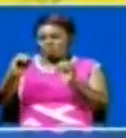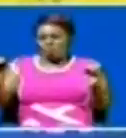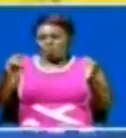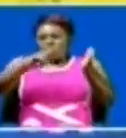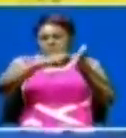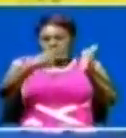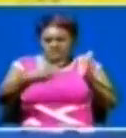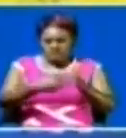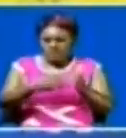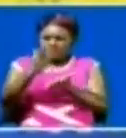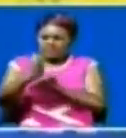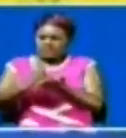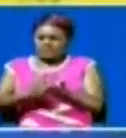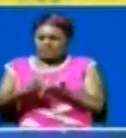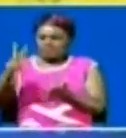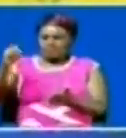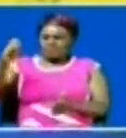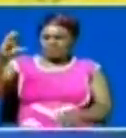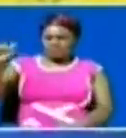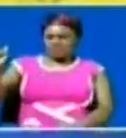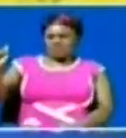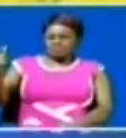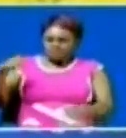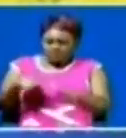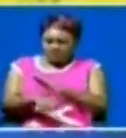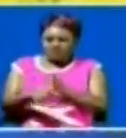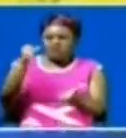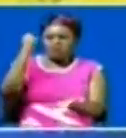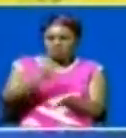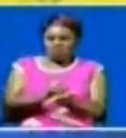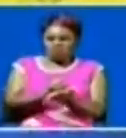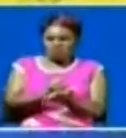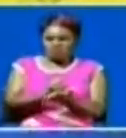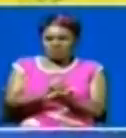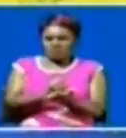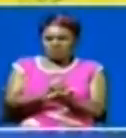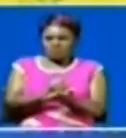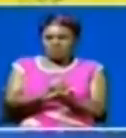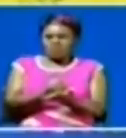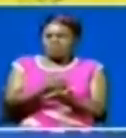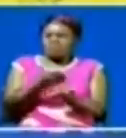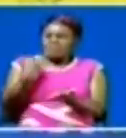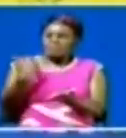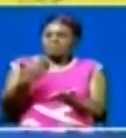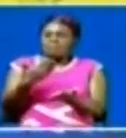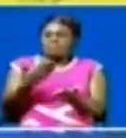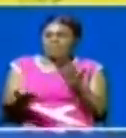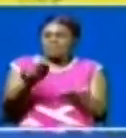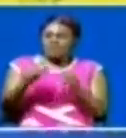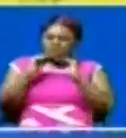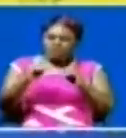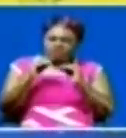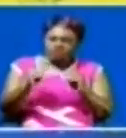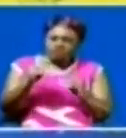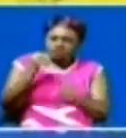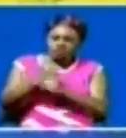maana. Wengine kama MCS waliingia hawanatakiwa kufundishwa what they are supposed